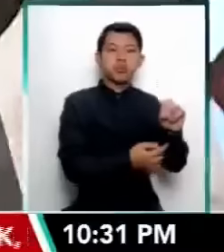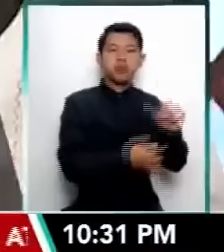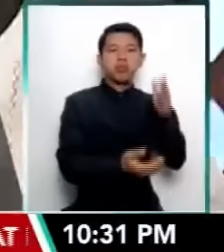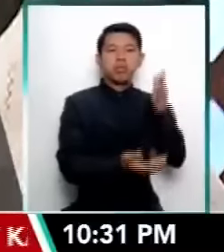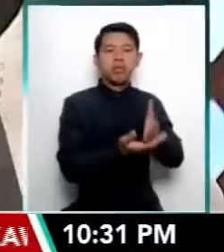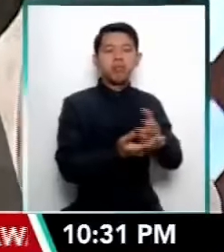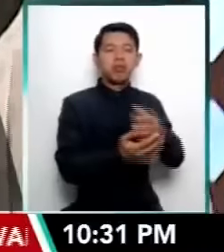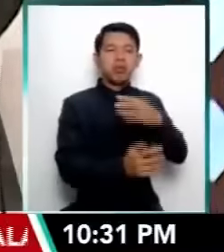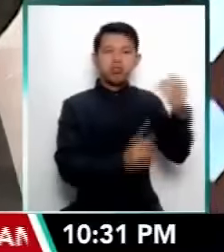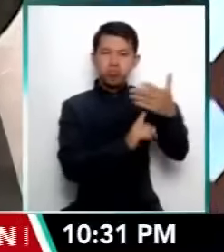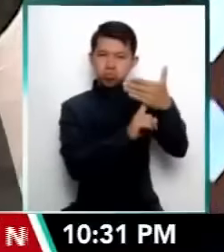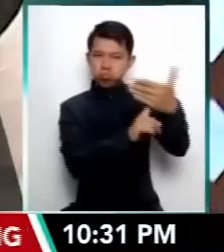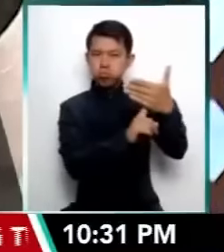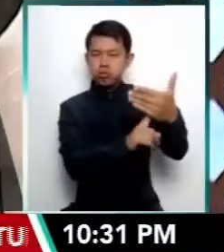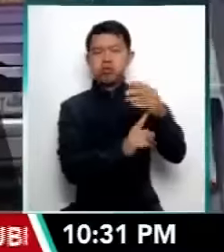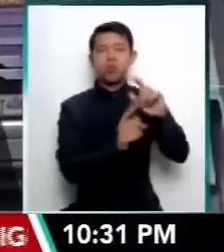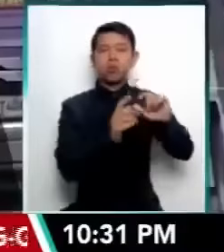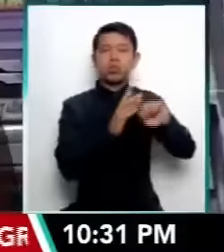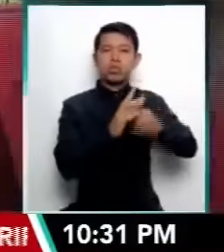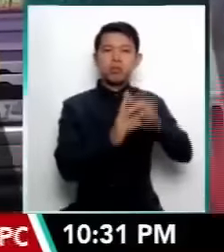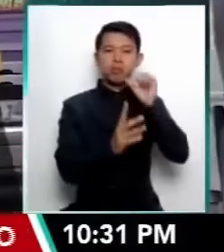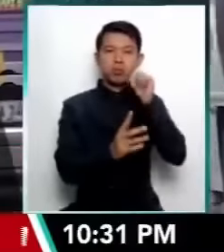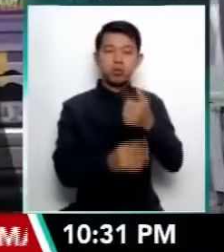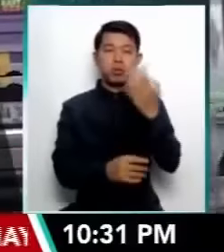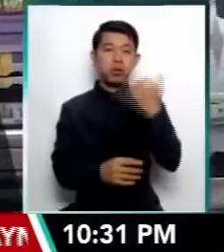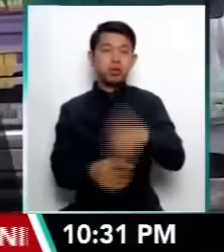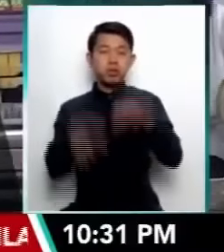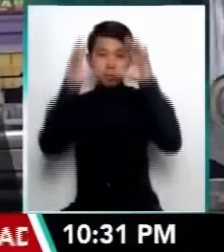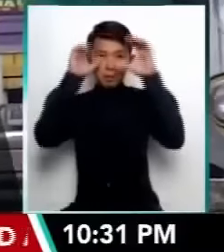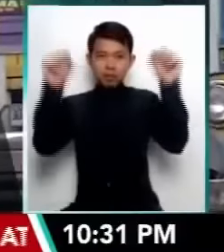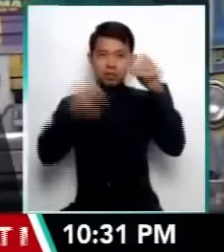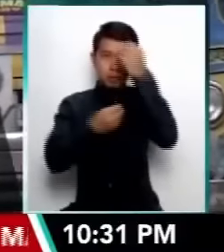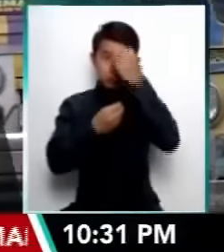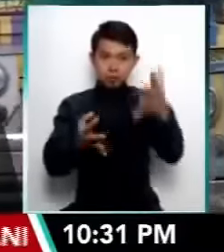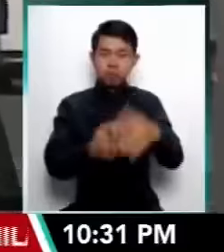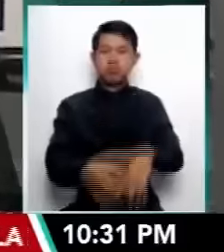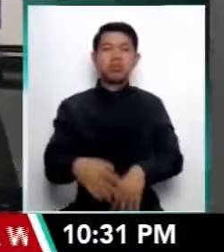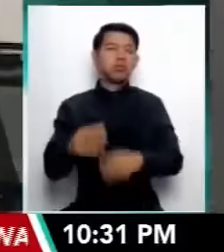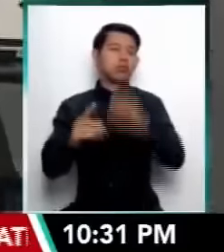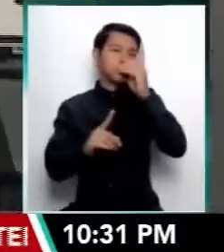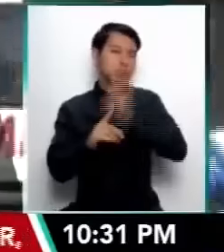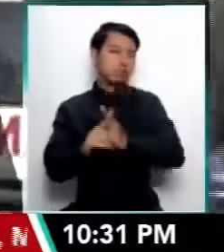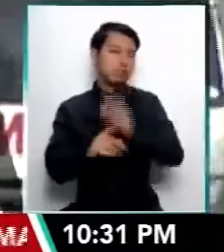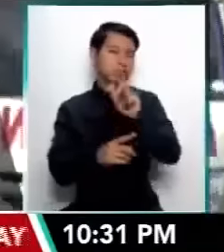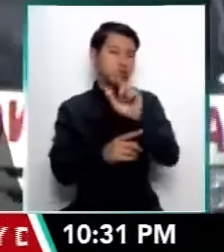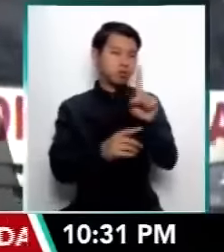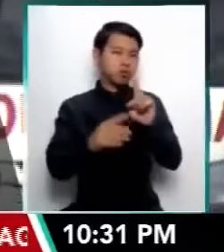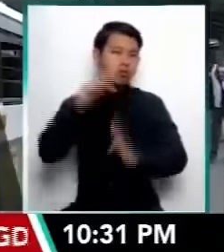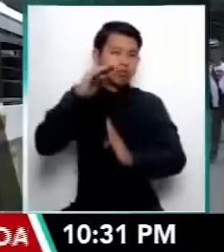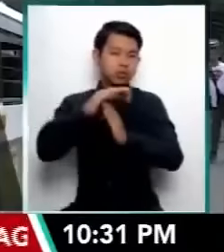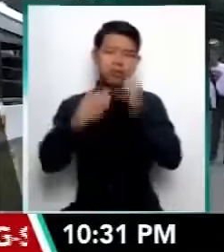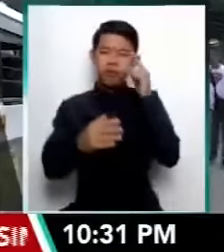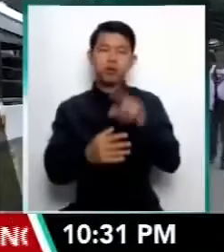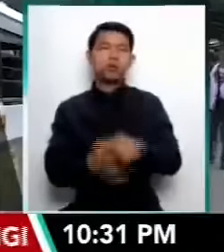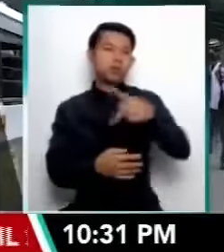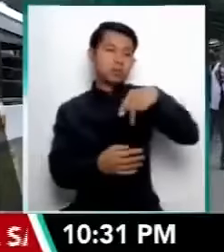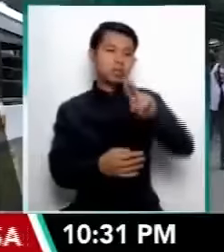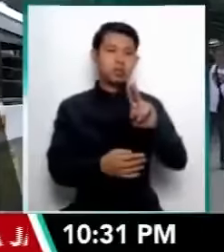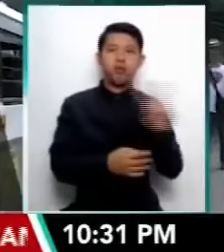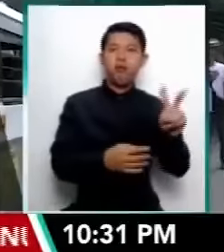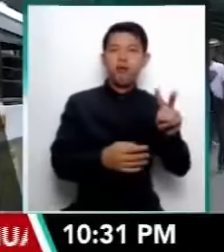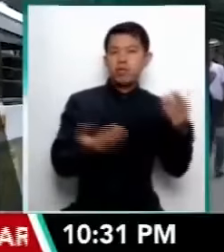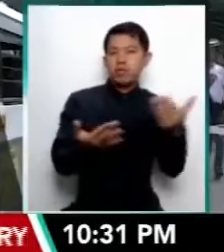bukas matapos sabihin ni Pangulong Marcos na wala ng extension ng December 31 deadline para sa PUV operators consolidation o